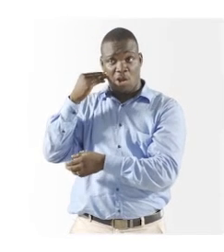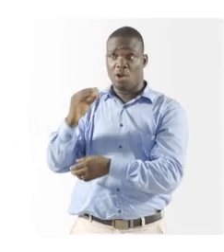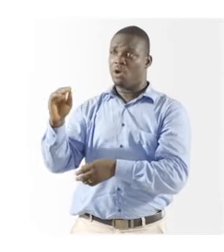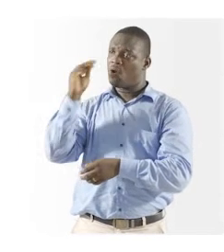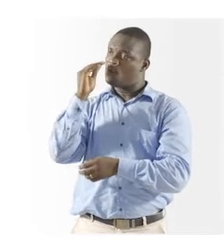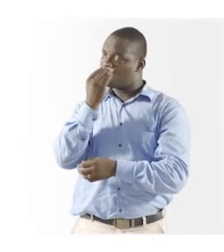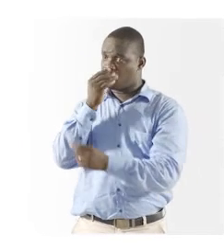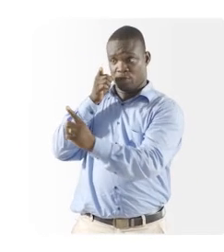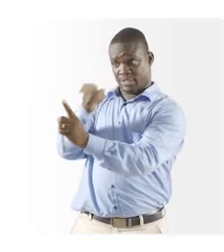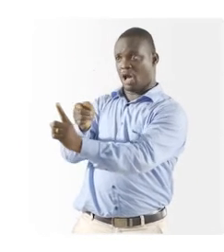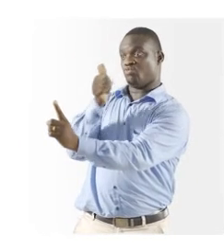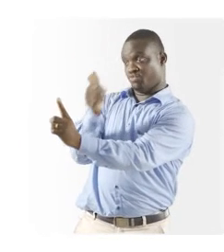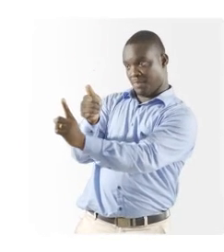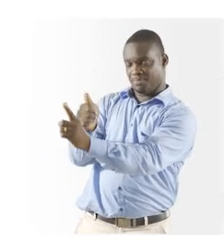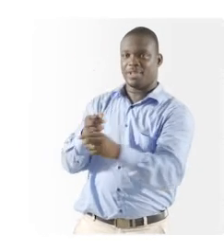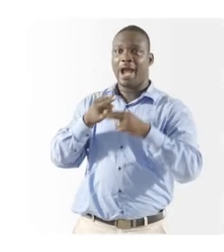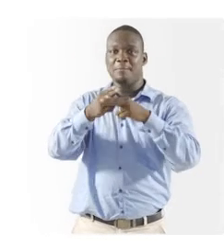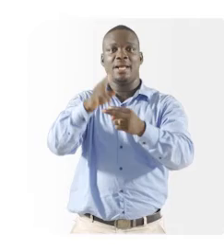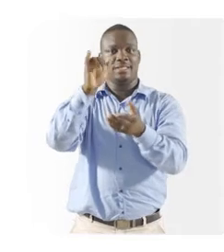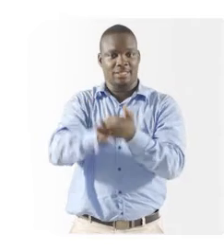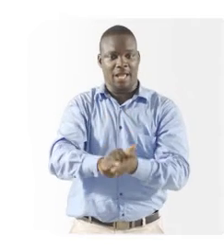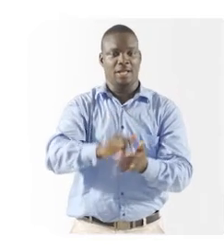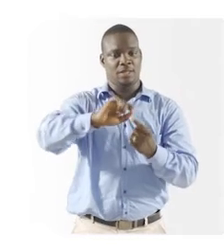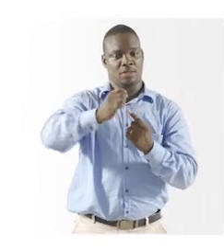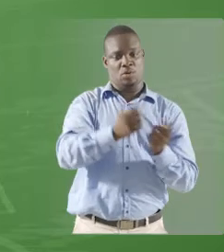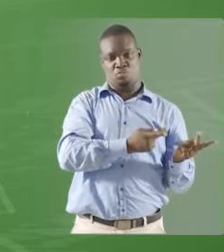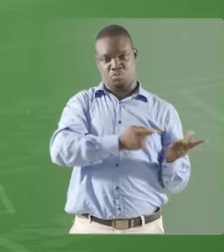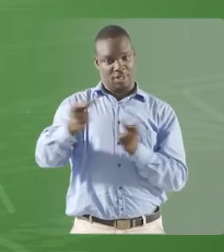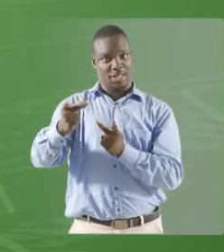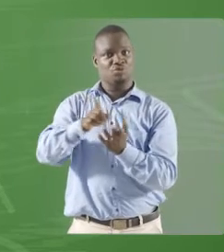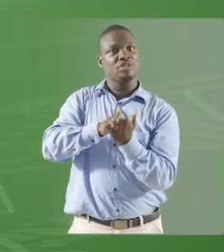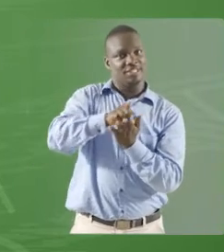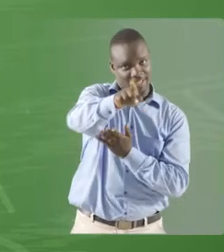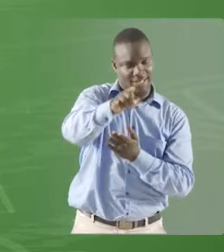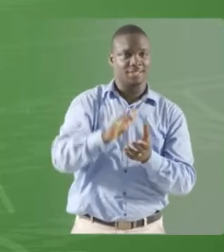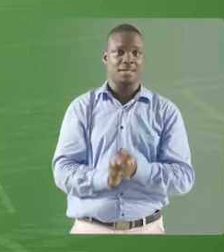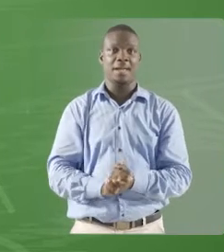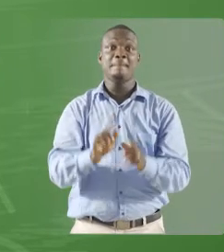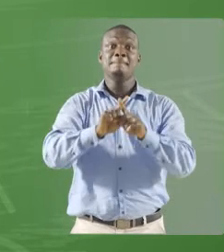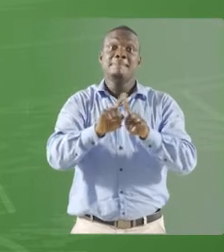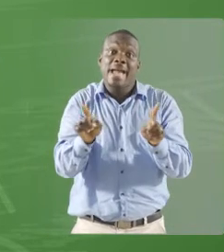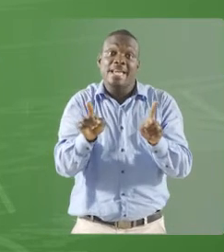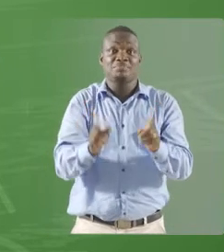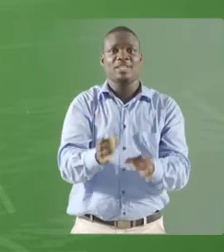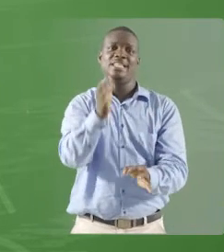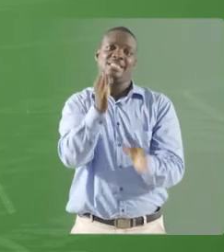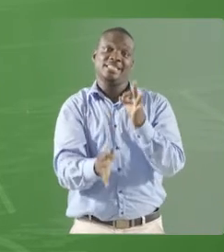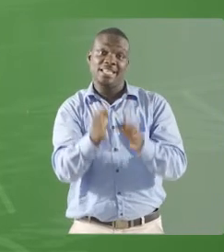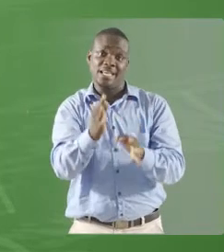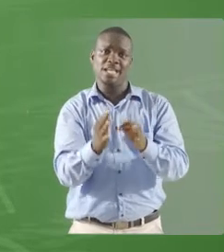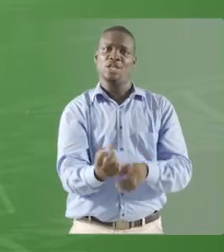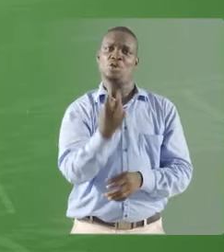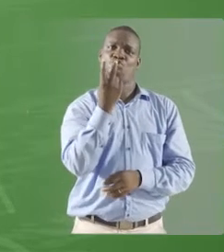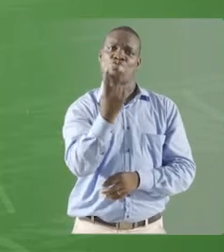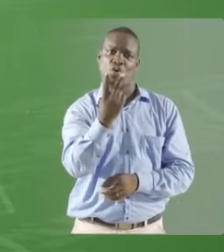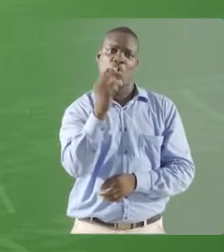pollinisation directe ou d'autopollinisation. Par contre, lorsque